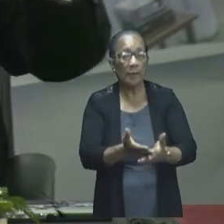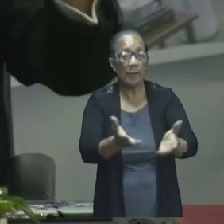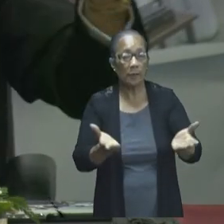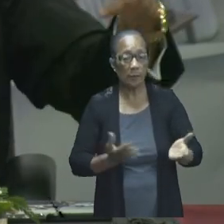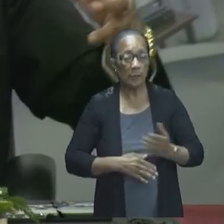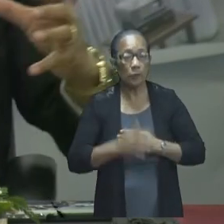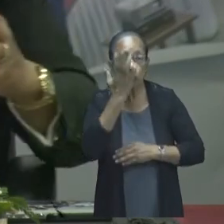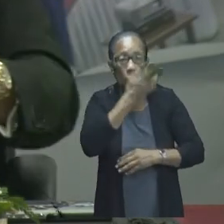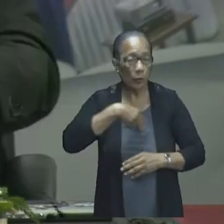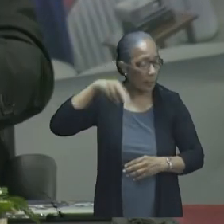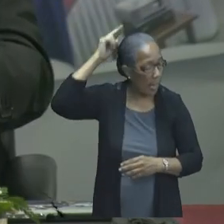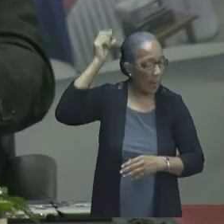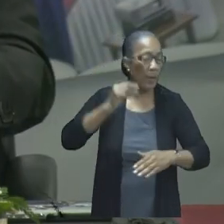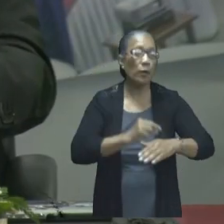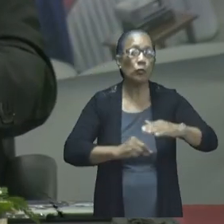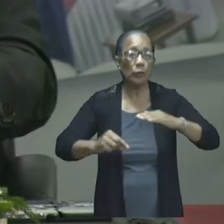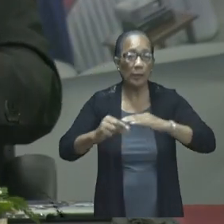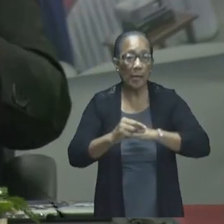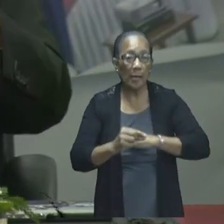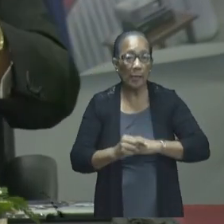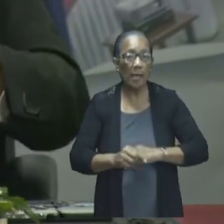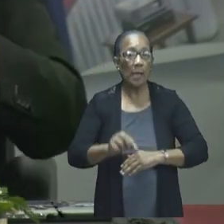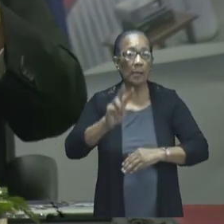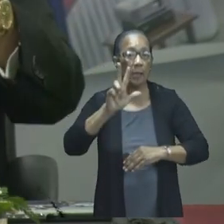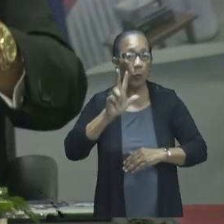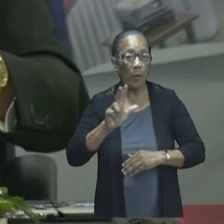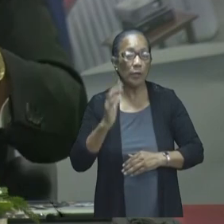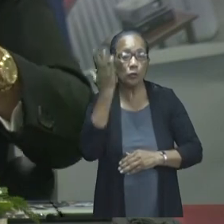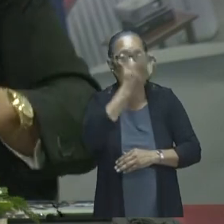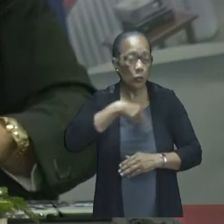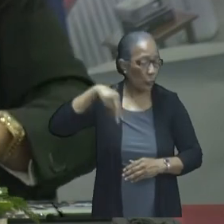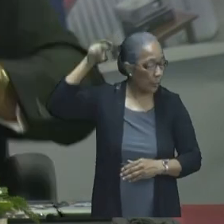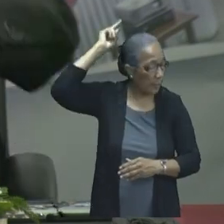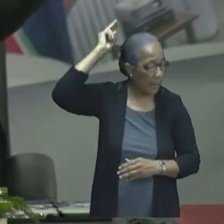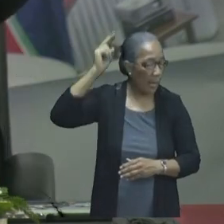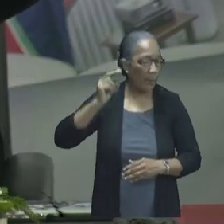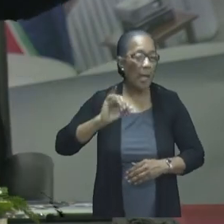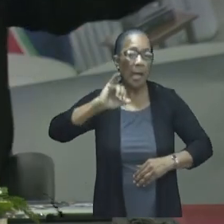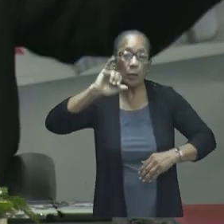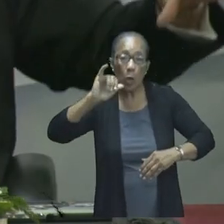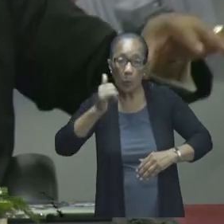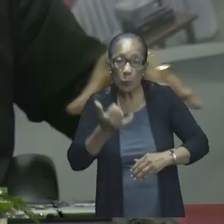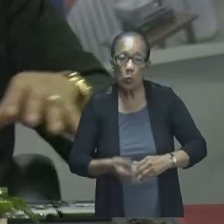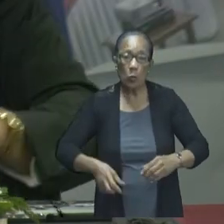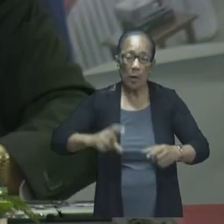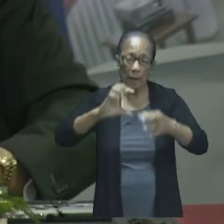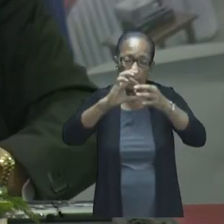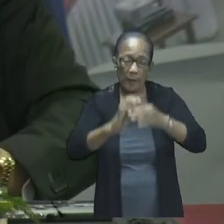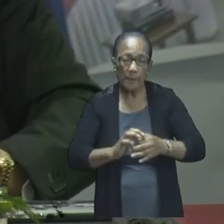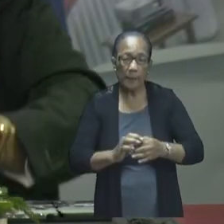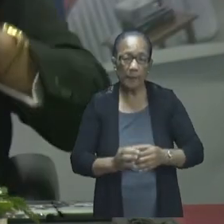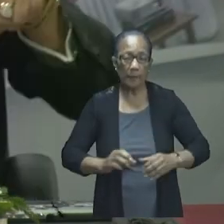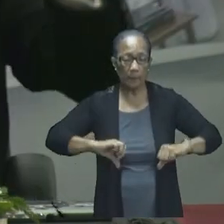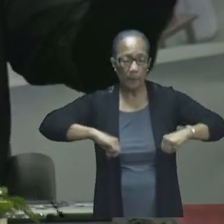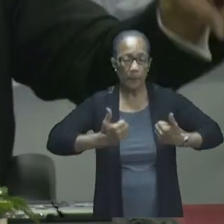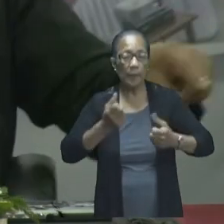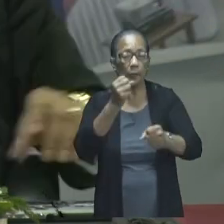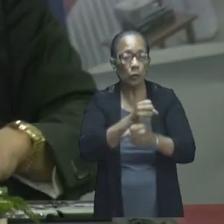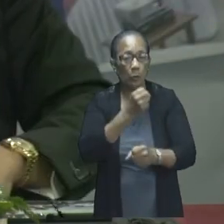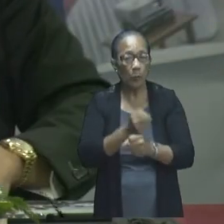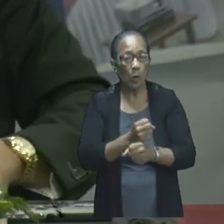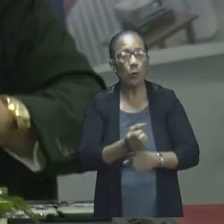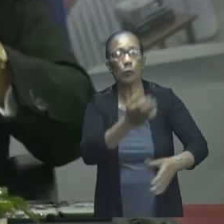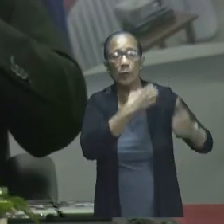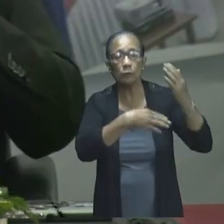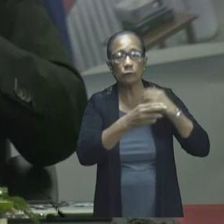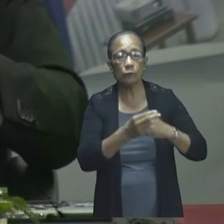ap aan hebt dan doordat de barnabas suriname en weer alleen fabriek daar kunnen opzetten zonder dat gebied onderwater te brengen zoals dat vroeger gepland